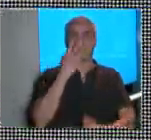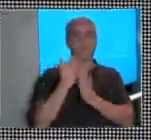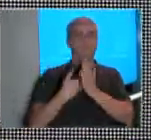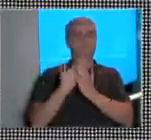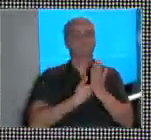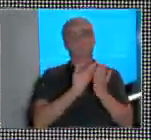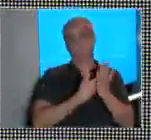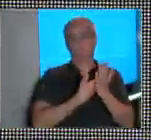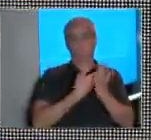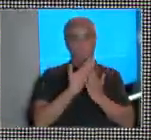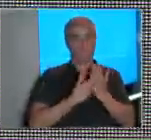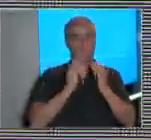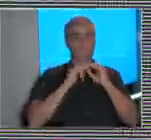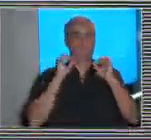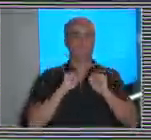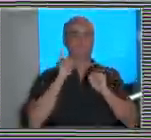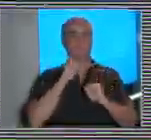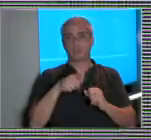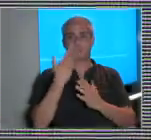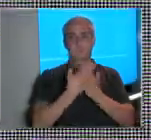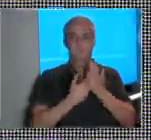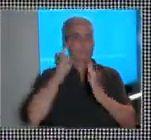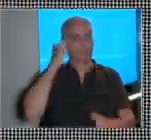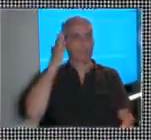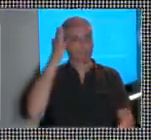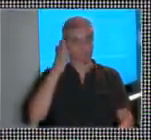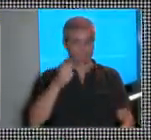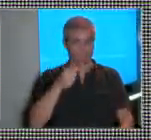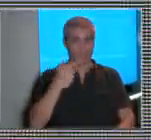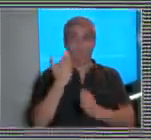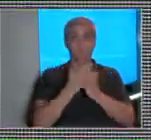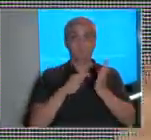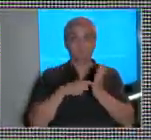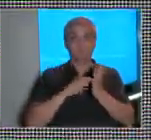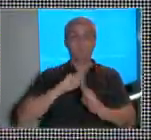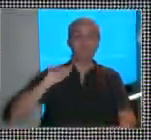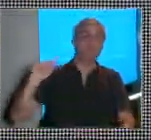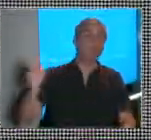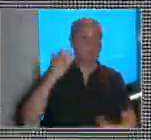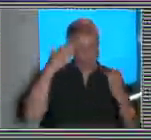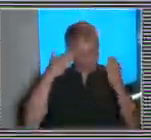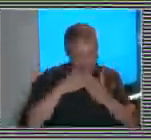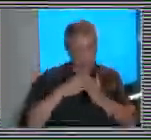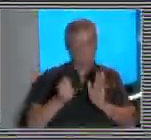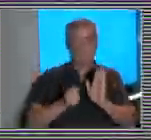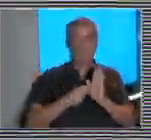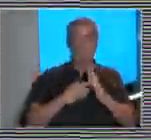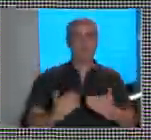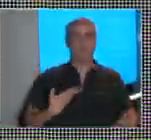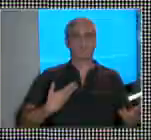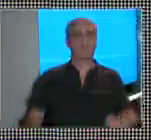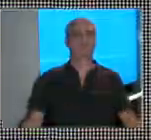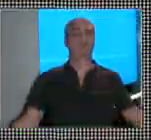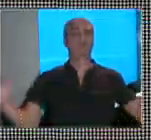מסמכים, מסמכי יסוד המכונים מסמכי החזון. מסמכים שכולם ממוקדים בתביעה לשוויון